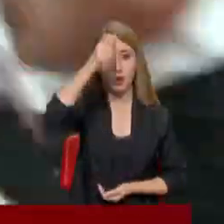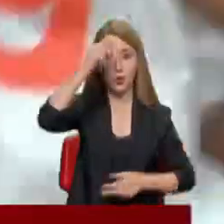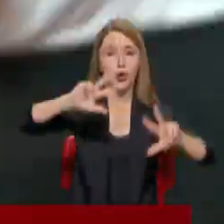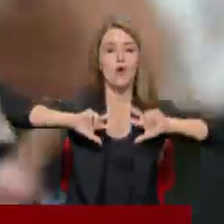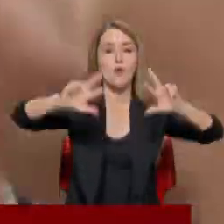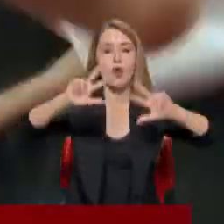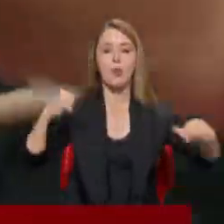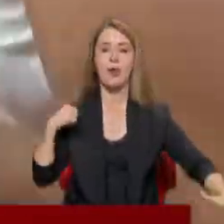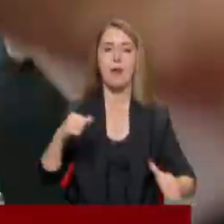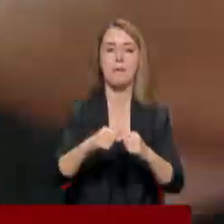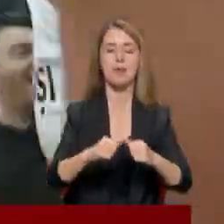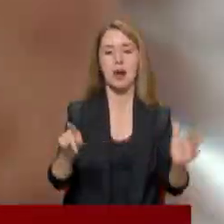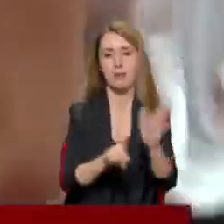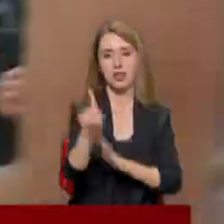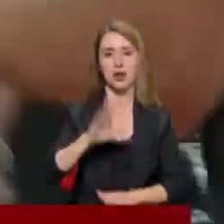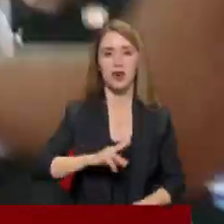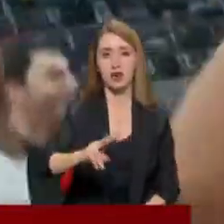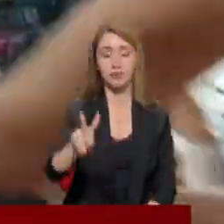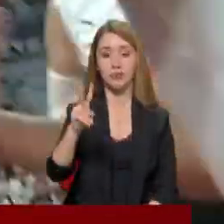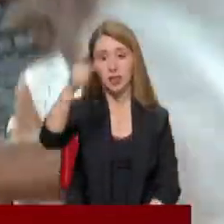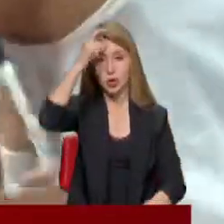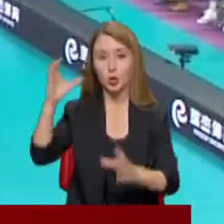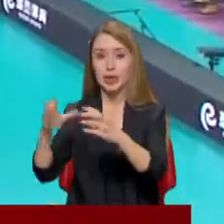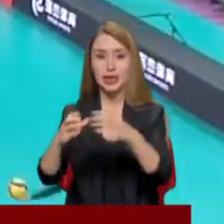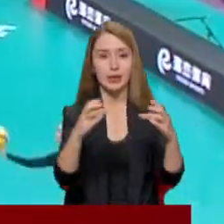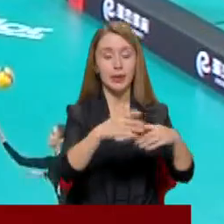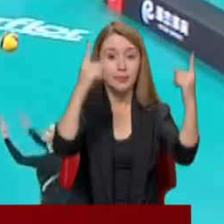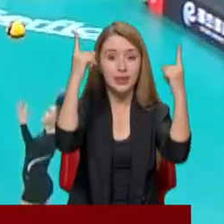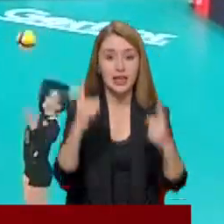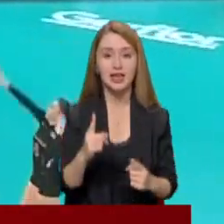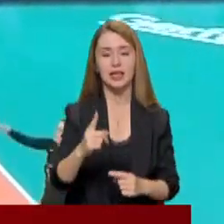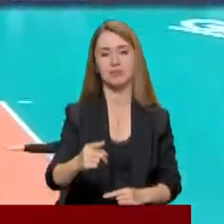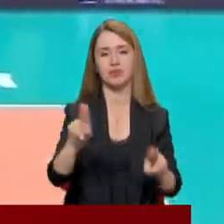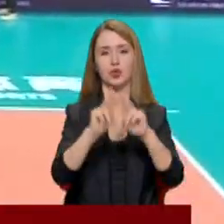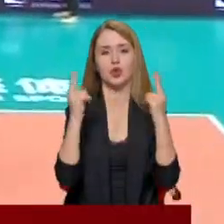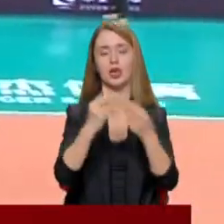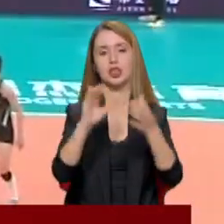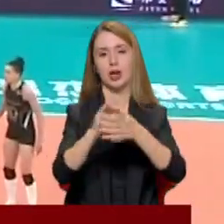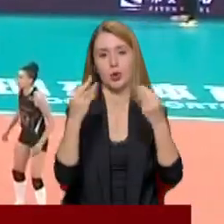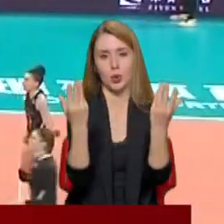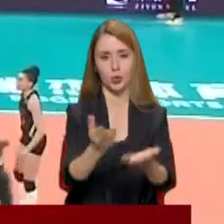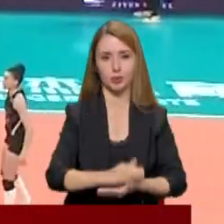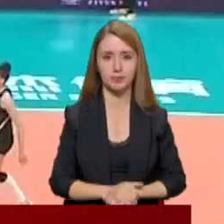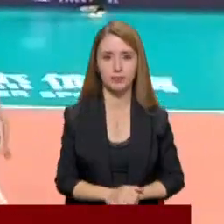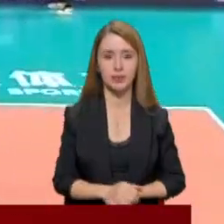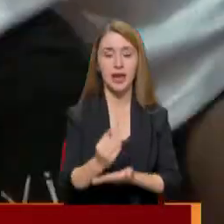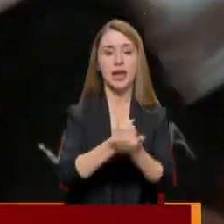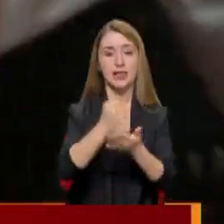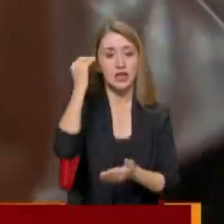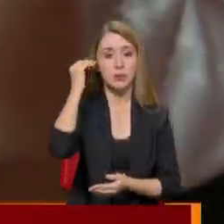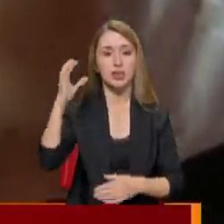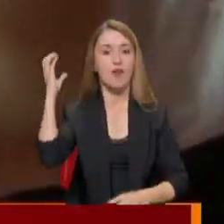bir kez daha destan yazdı. İki Türk takımı tarihte ilk kez dünya şampiyonası finalinde karşılaştı.